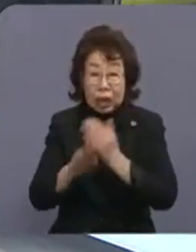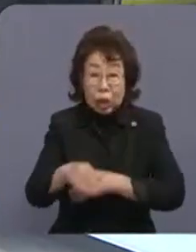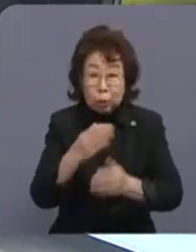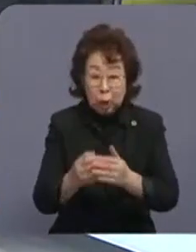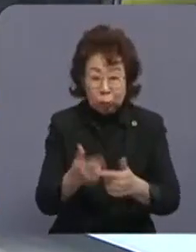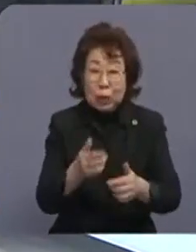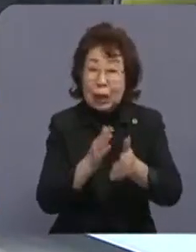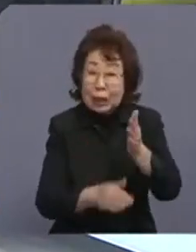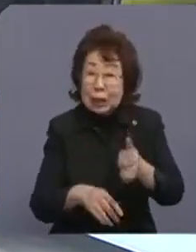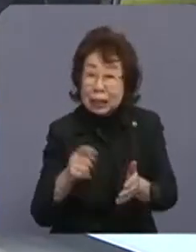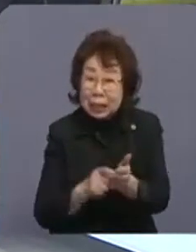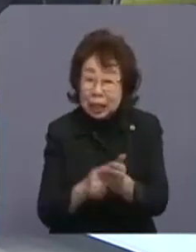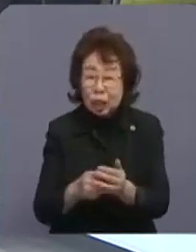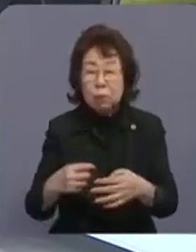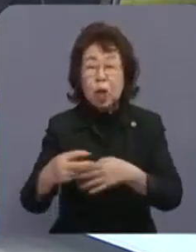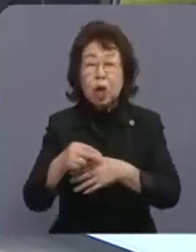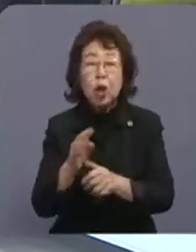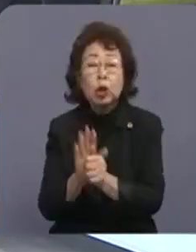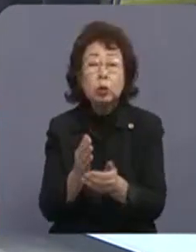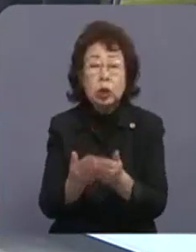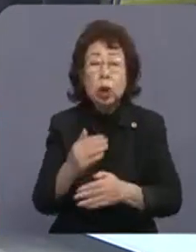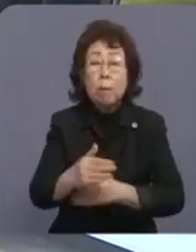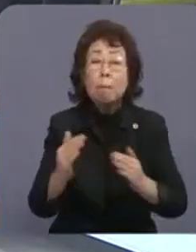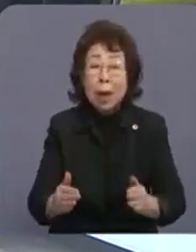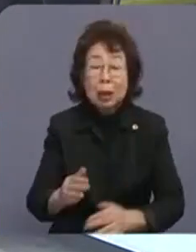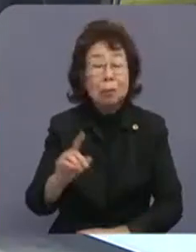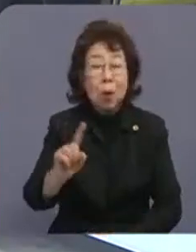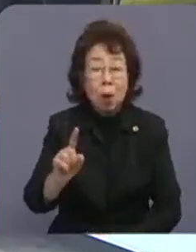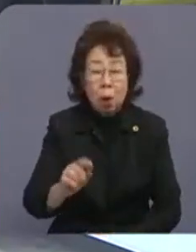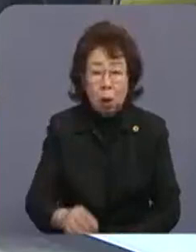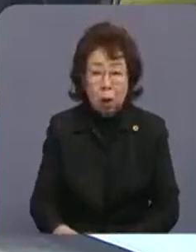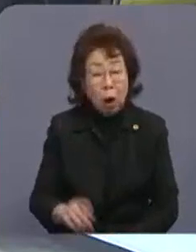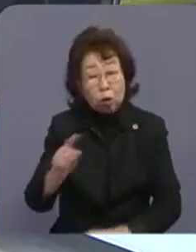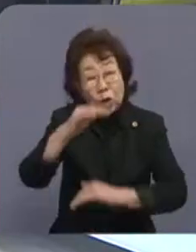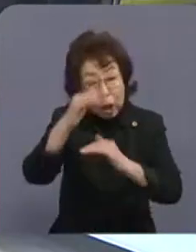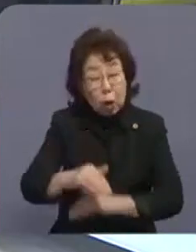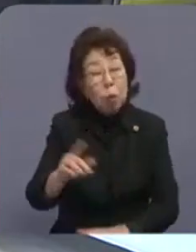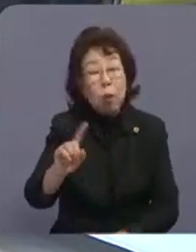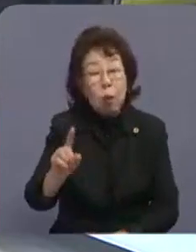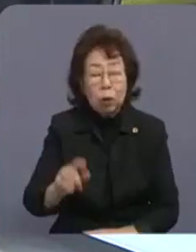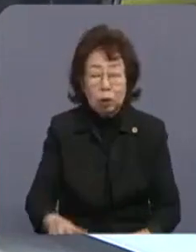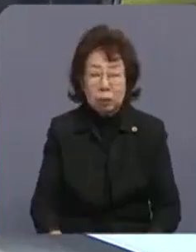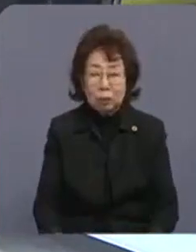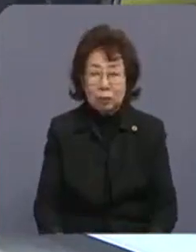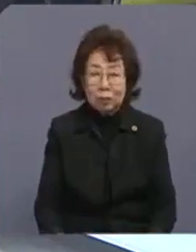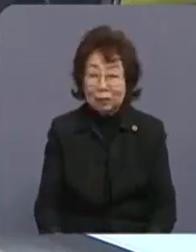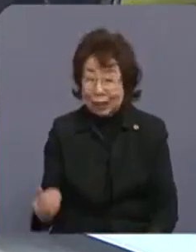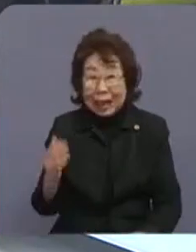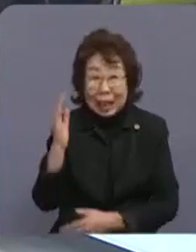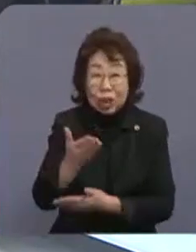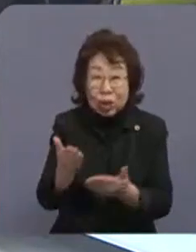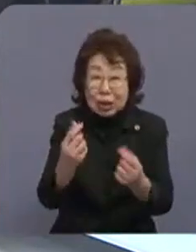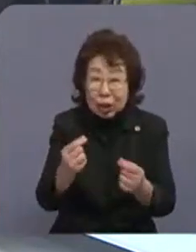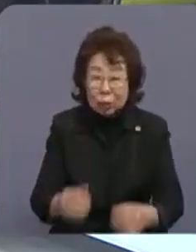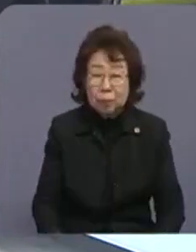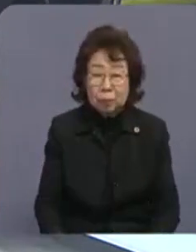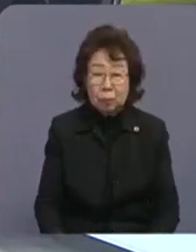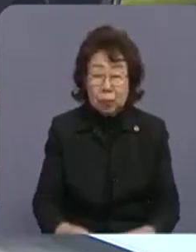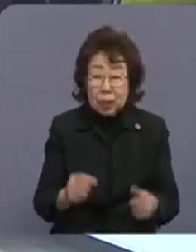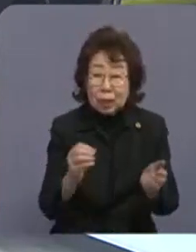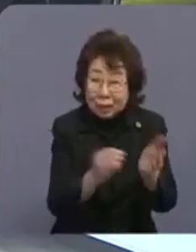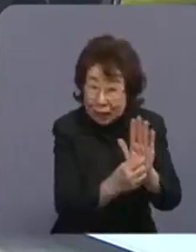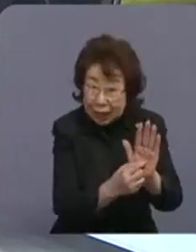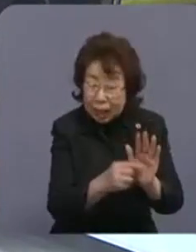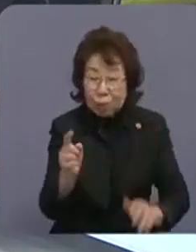일단 내놓은 응급의료 지원단 신설 이건 이제 어떤 내용입니까네 앞서 리포트에서 담긴 대로 한 줄로 정리를